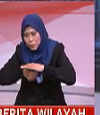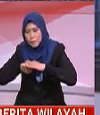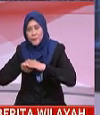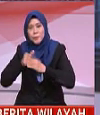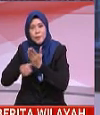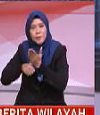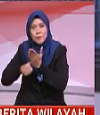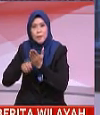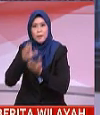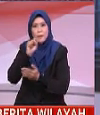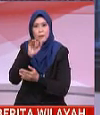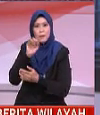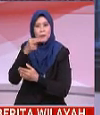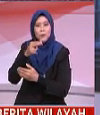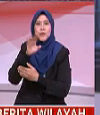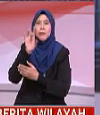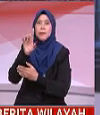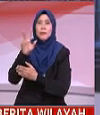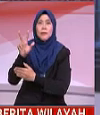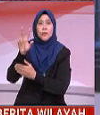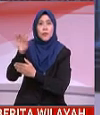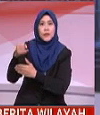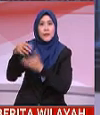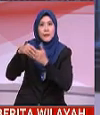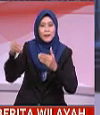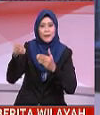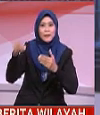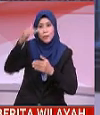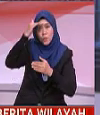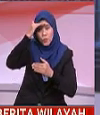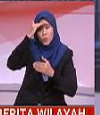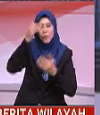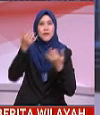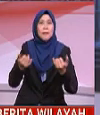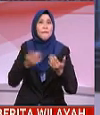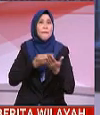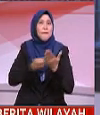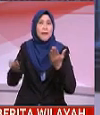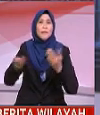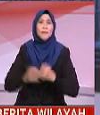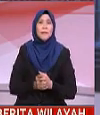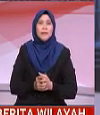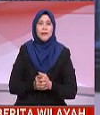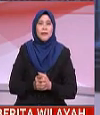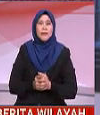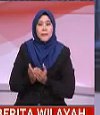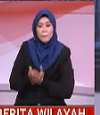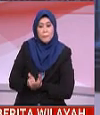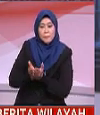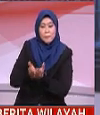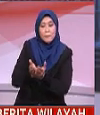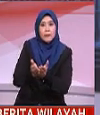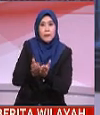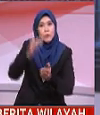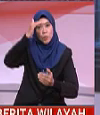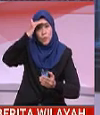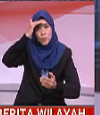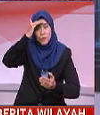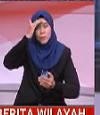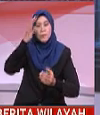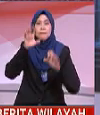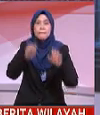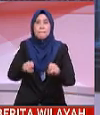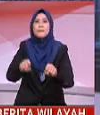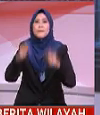kira-kira 3.8 juta ringgit di Johor gagal. Agensi Penguatkuasaan Maritim Malaysia, Maritim Johor, berjaya